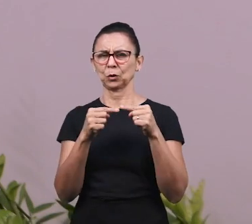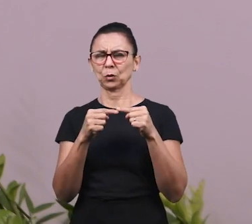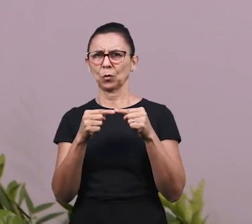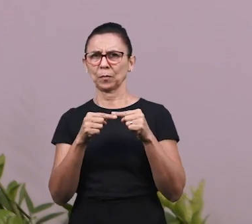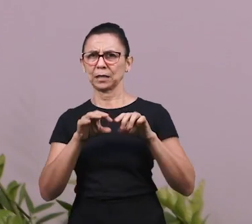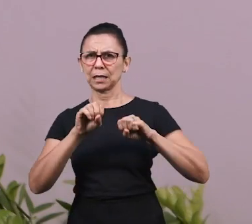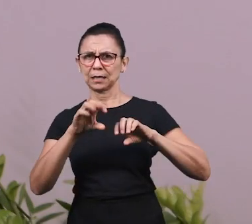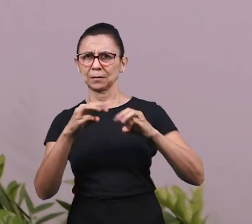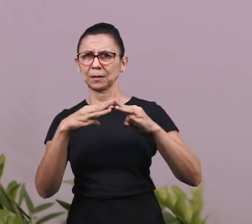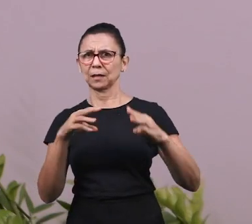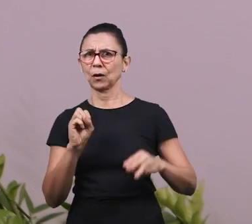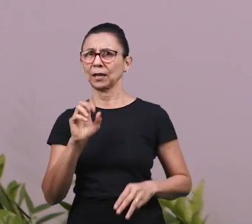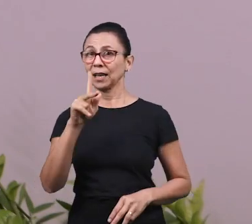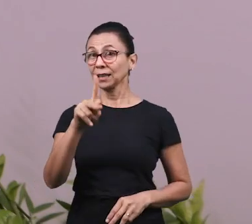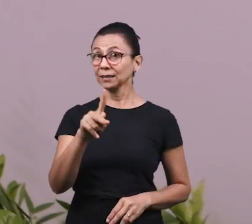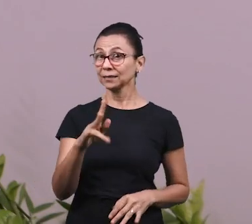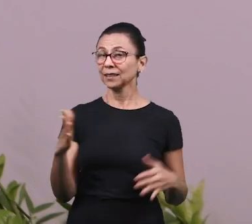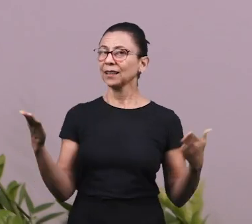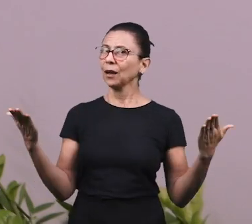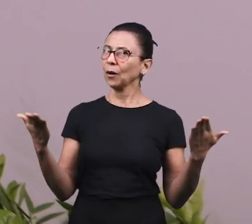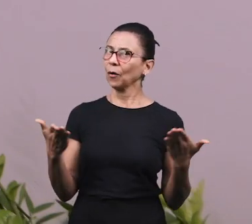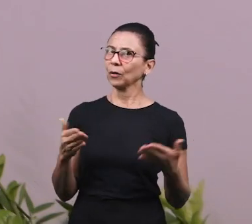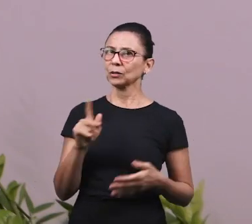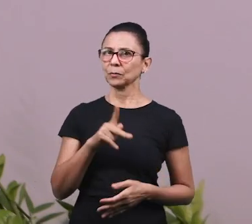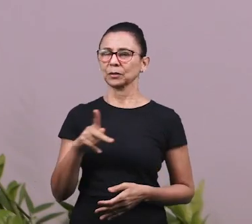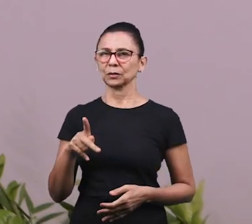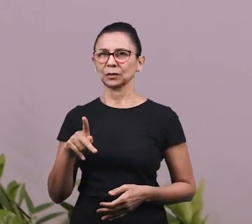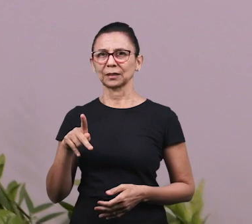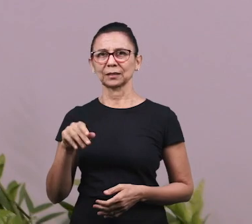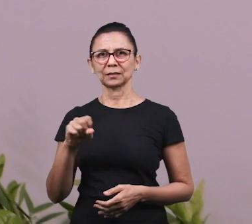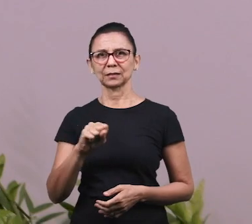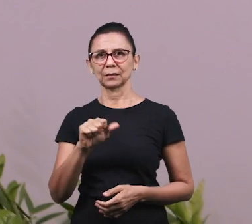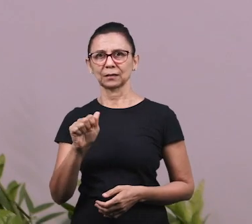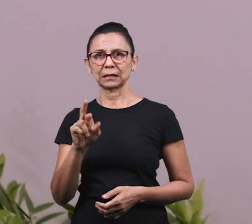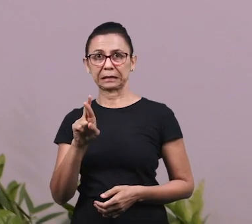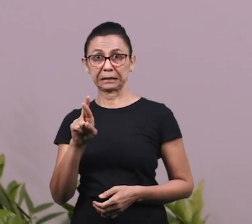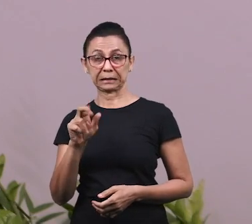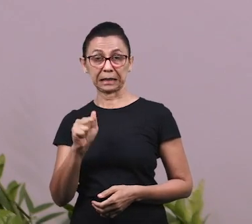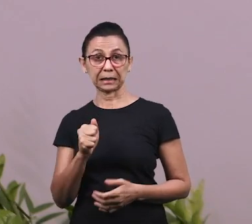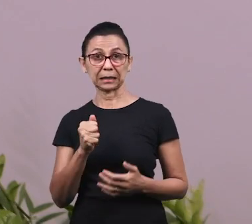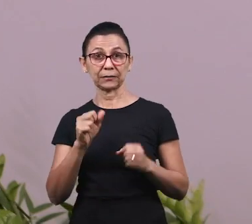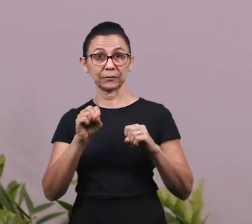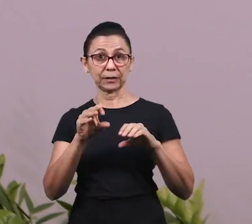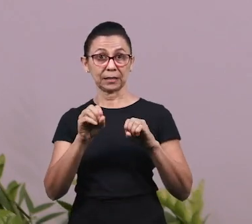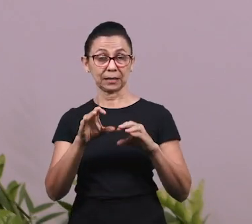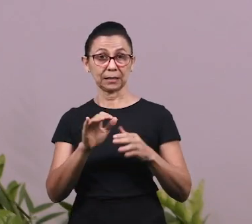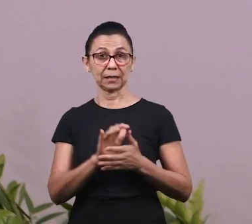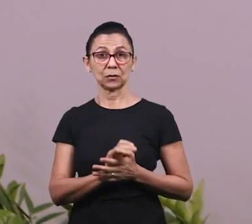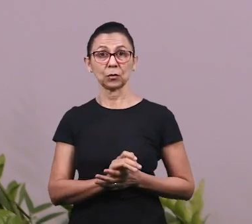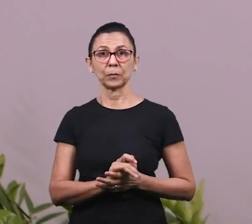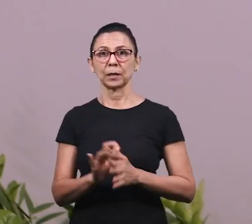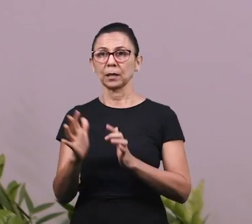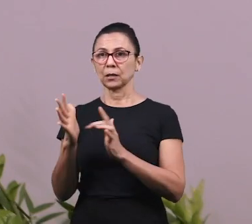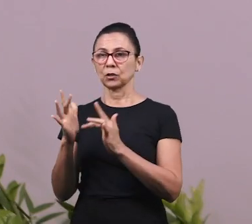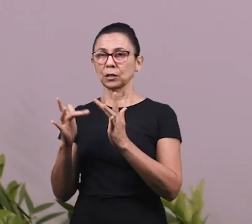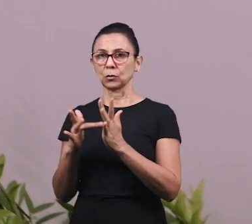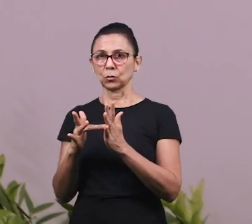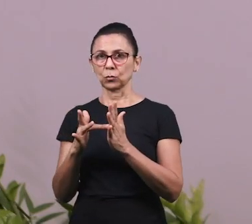Les Sons du Manaïm. Aujourd'hui, la professeure Sarah Azouri va parler à propos de Jésus et